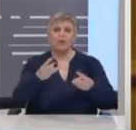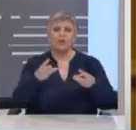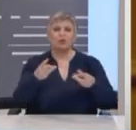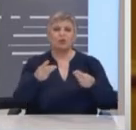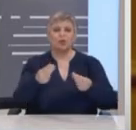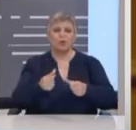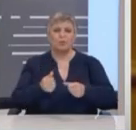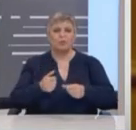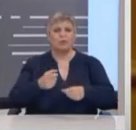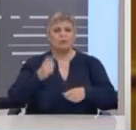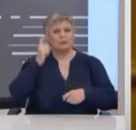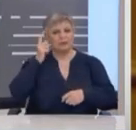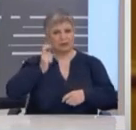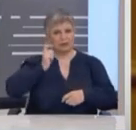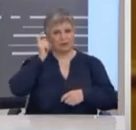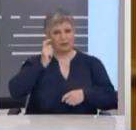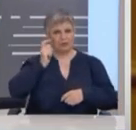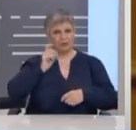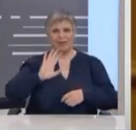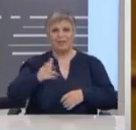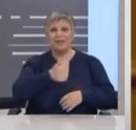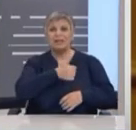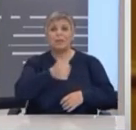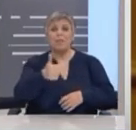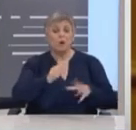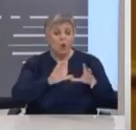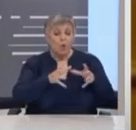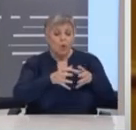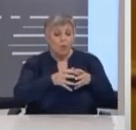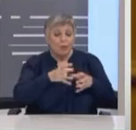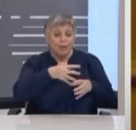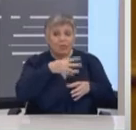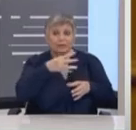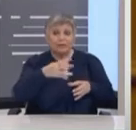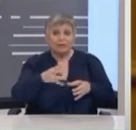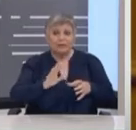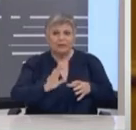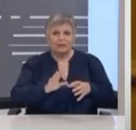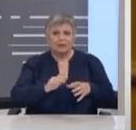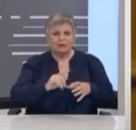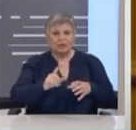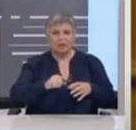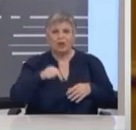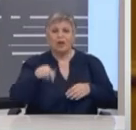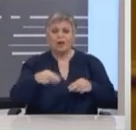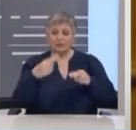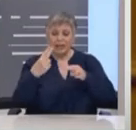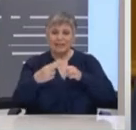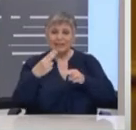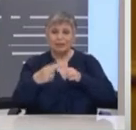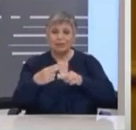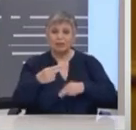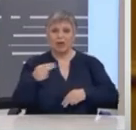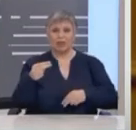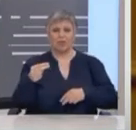αφορά όλες τις πτέρυγες του Ελληνικού Κοινοβουλίου. Επαναλαμβάνω, τα κρίσιμα αυτά θέματα που δεν αφορούν το παρόν, αλλά